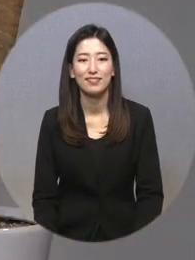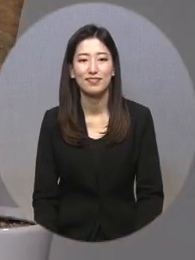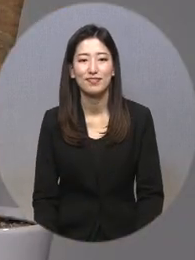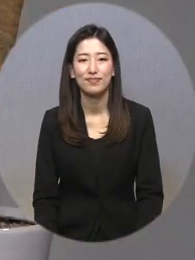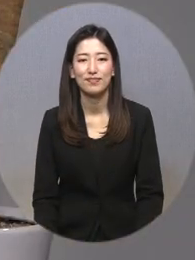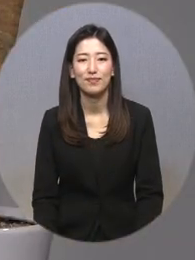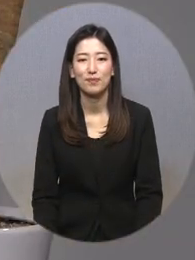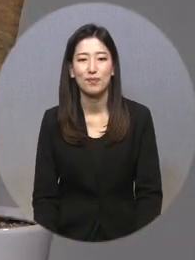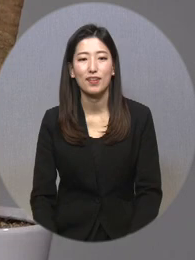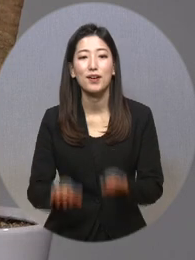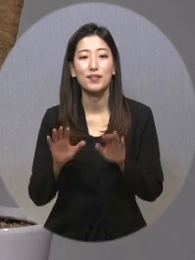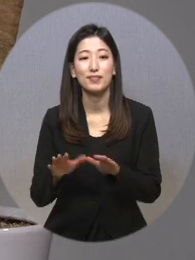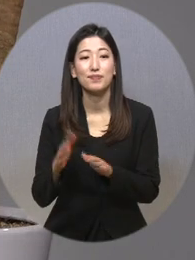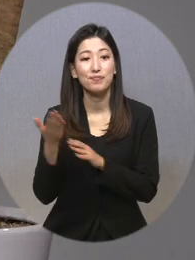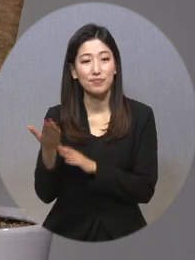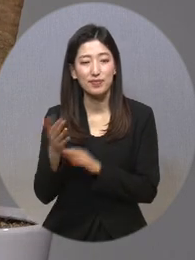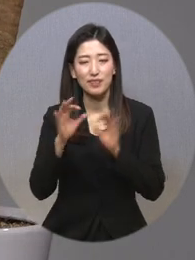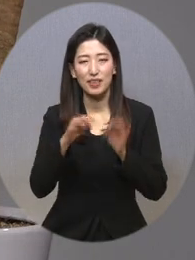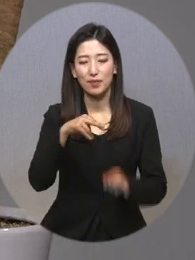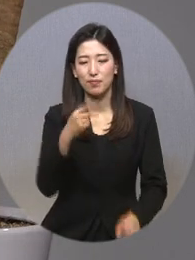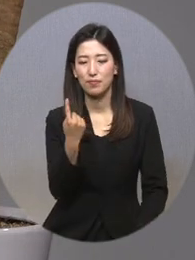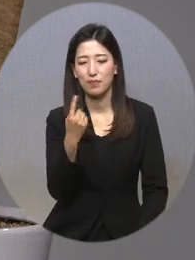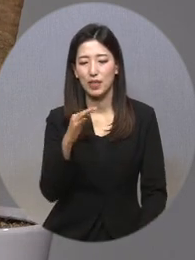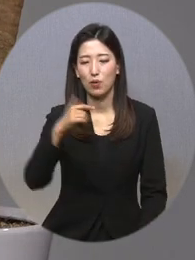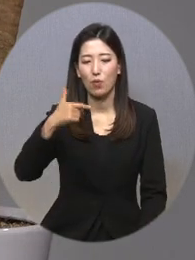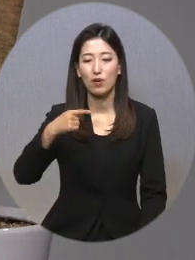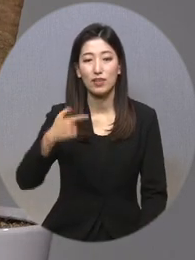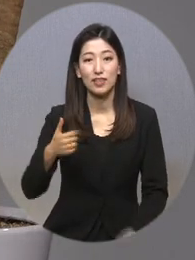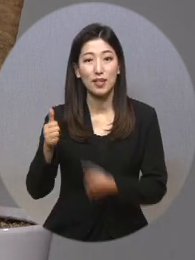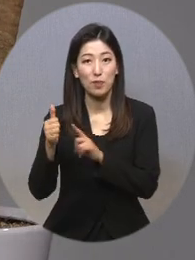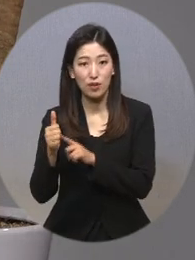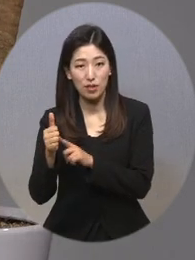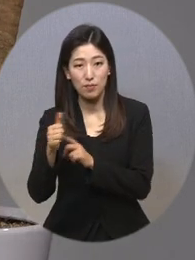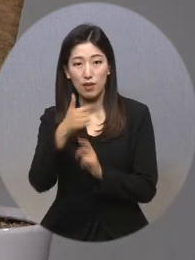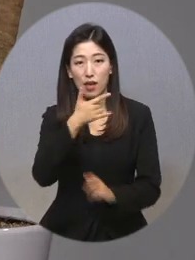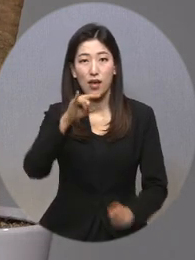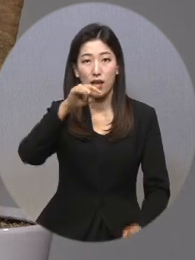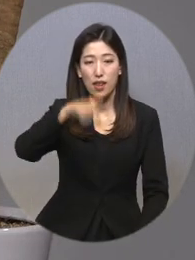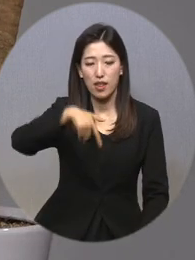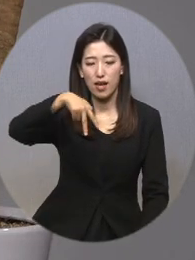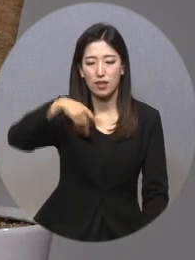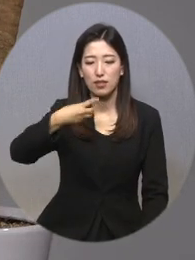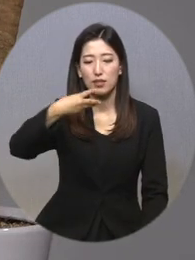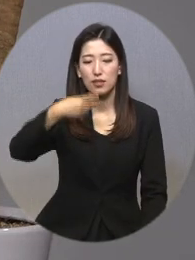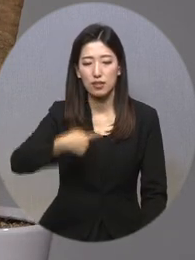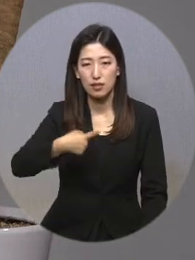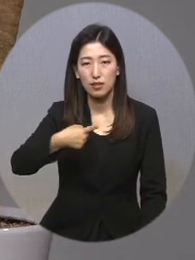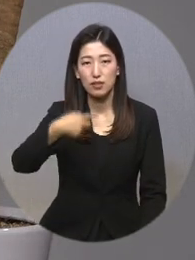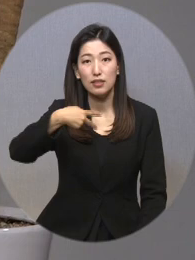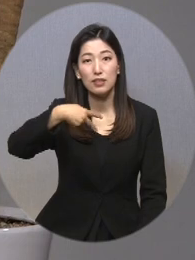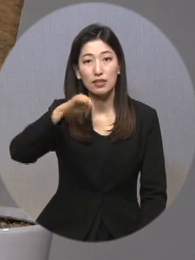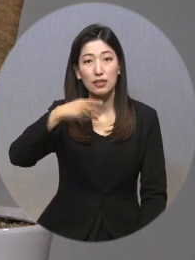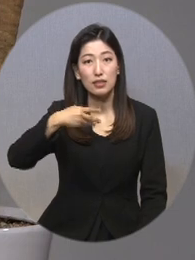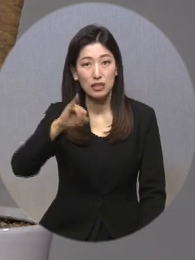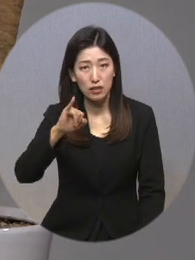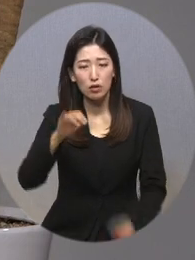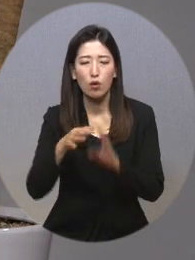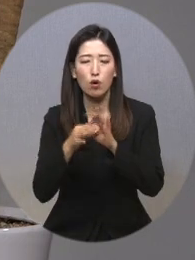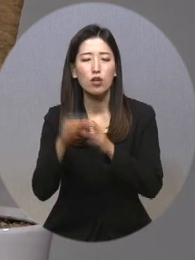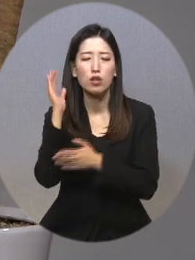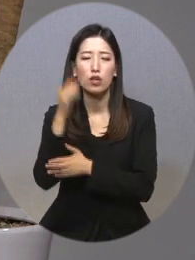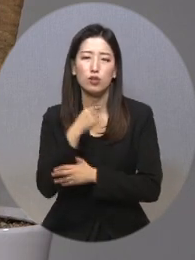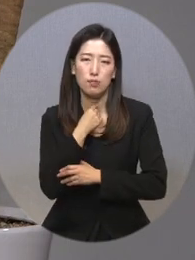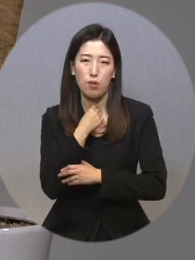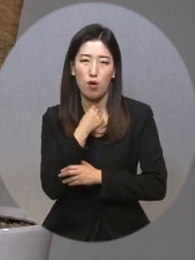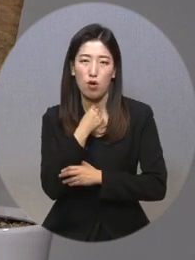네, 오늘은 넥스트 시티 포럼 김동근 대표님과 넥스트 시티 이야기를 나눠볼 텐데요. 먼저 대표님의 행정 경력에